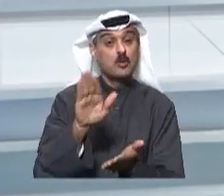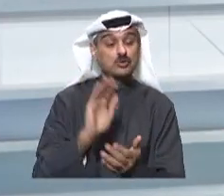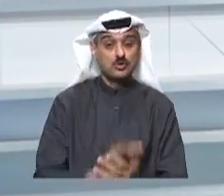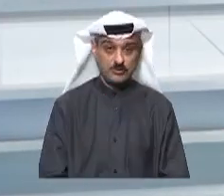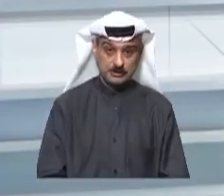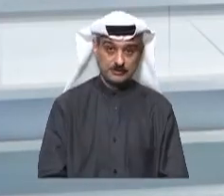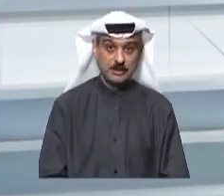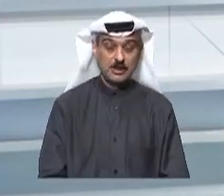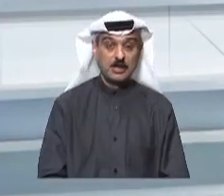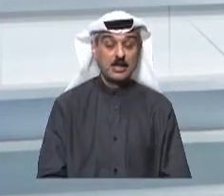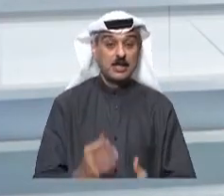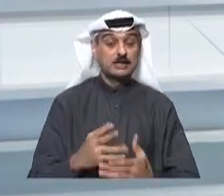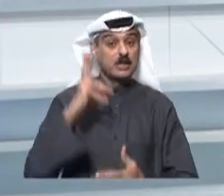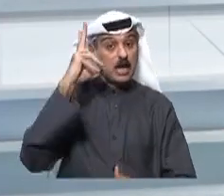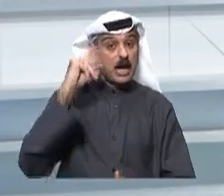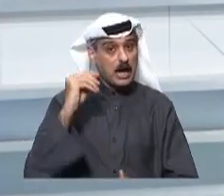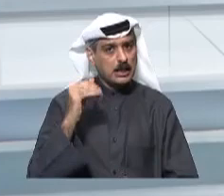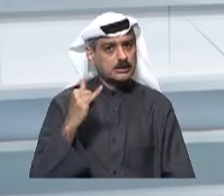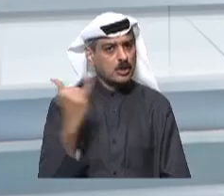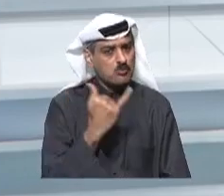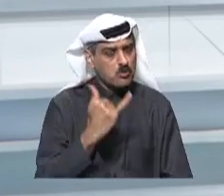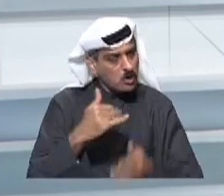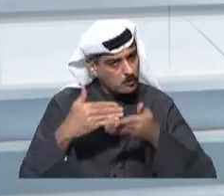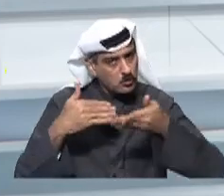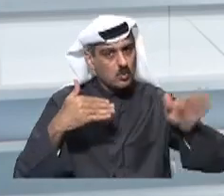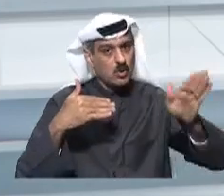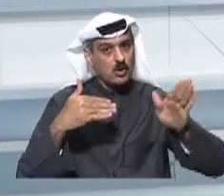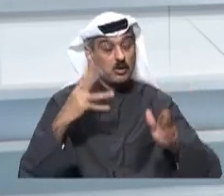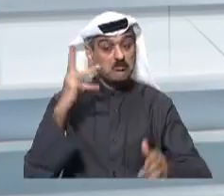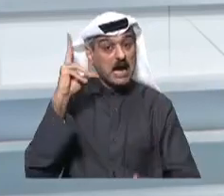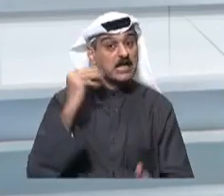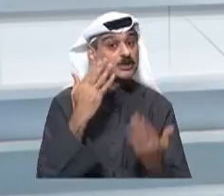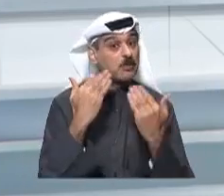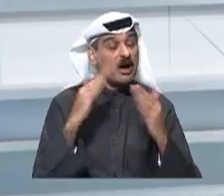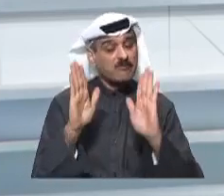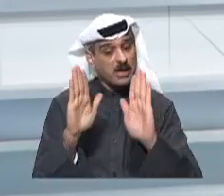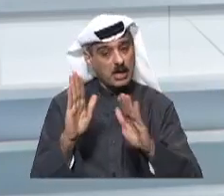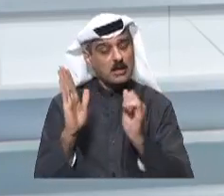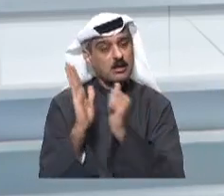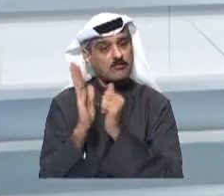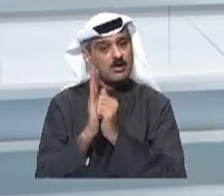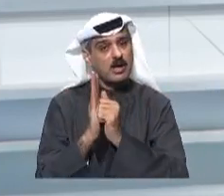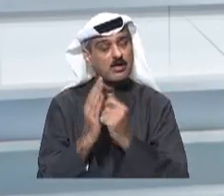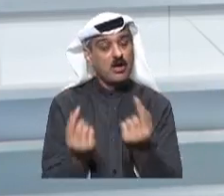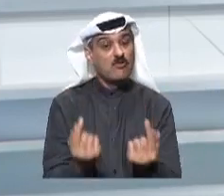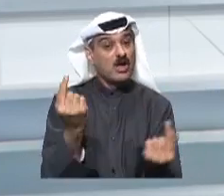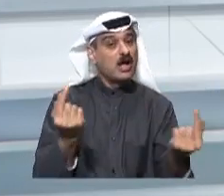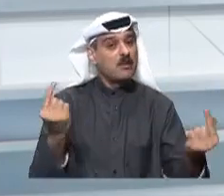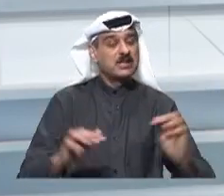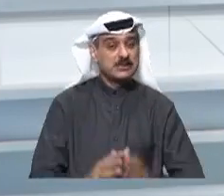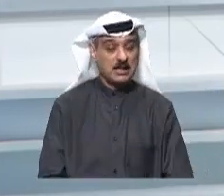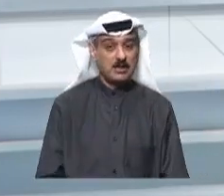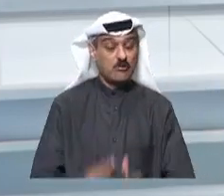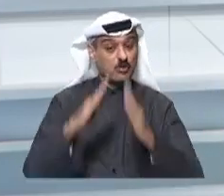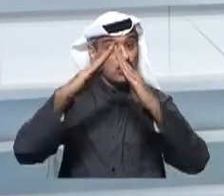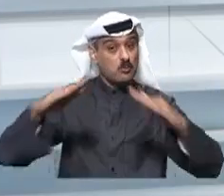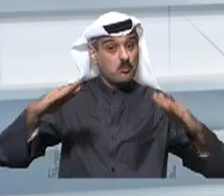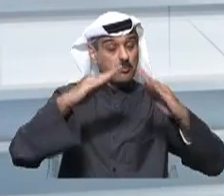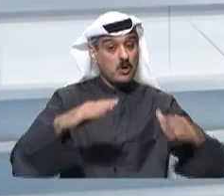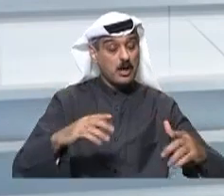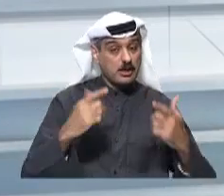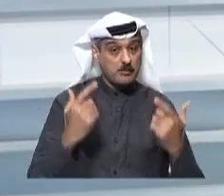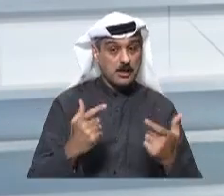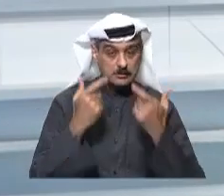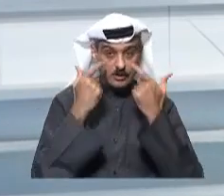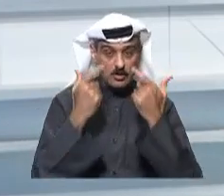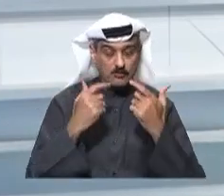فيها إلا في حالات الضرورة القصوى. وأيضا اللي متواجدين في المزارع واللي متواجدين أيضا في المخيمات والبر،